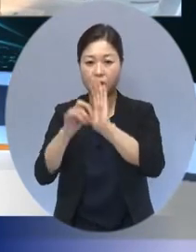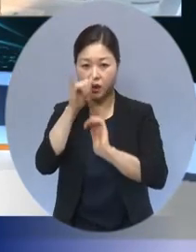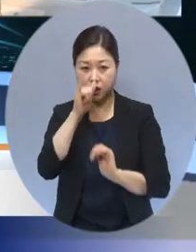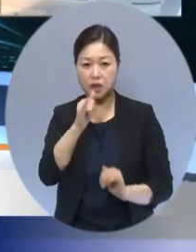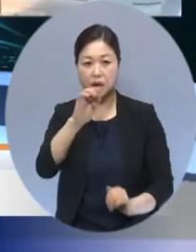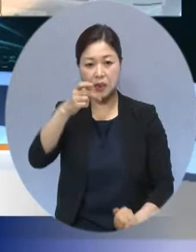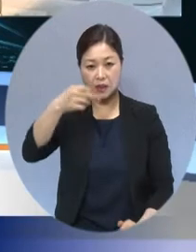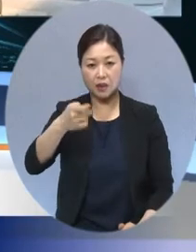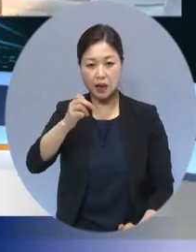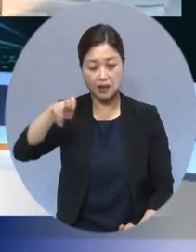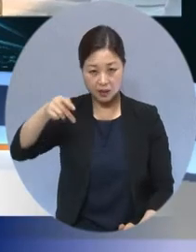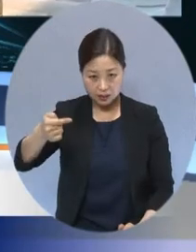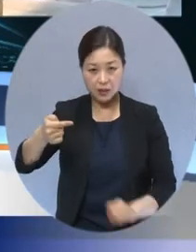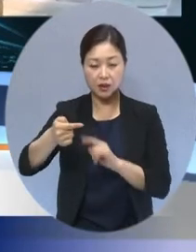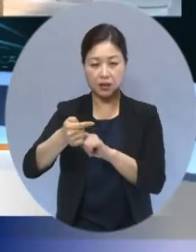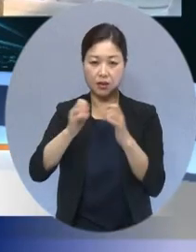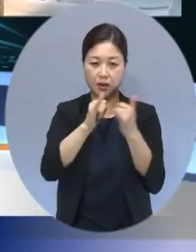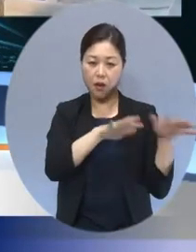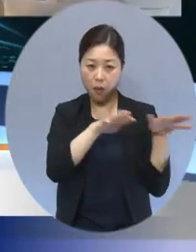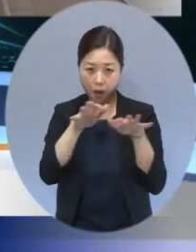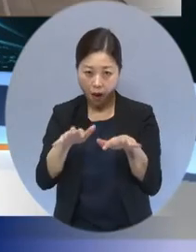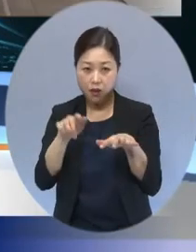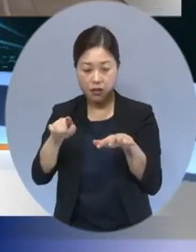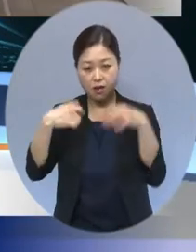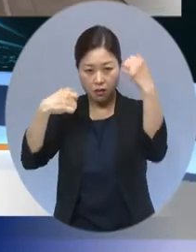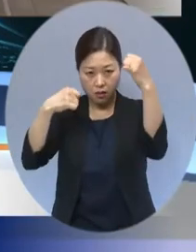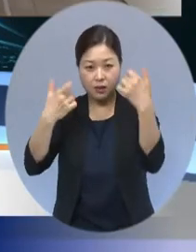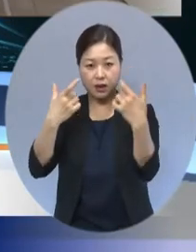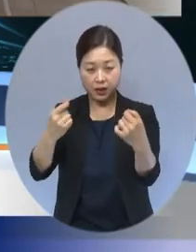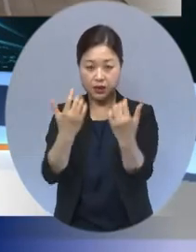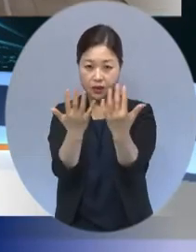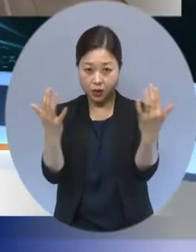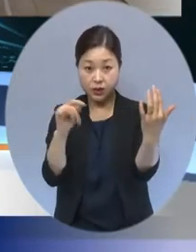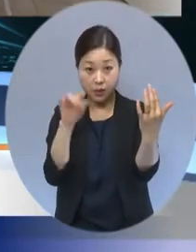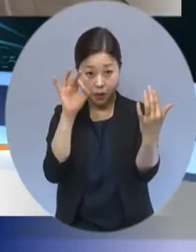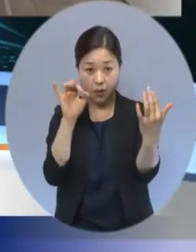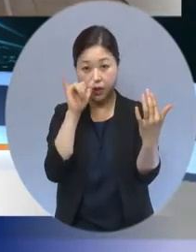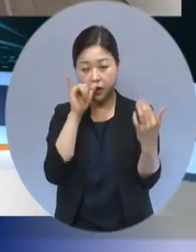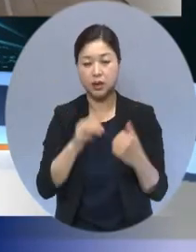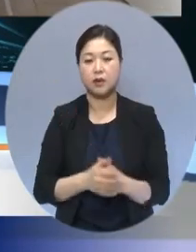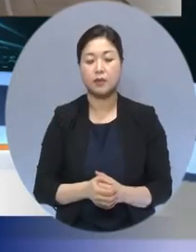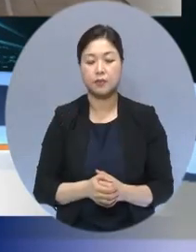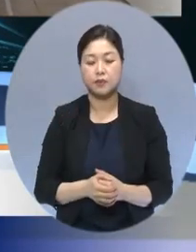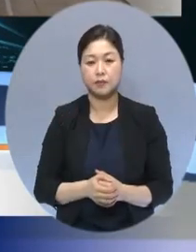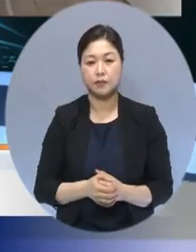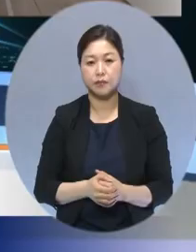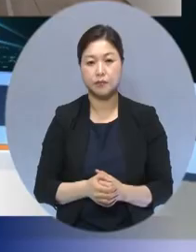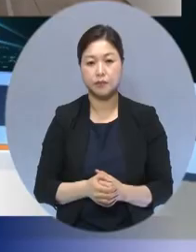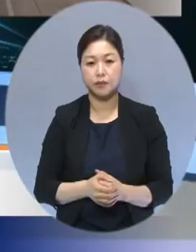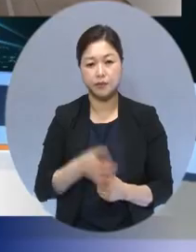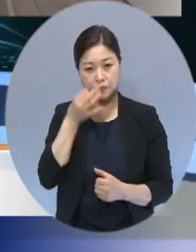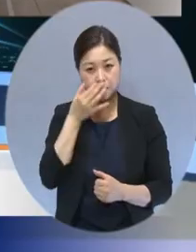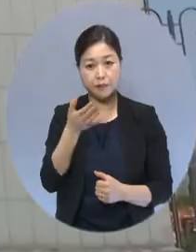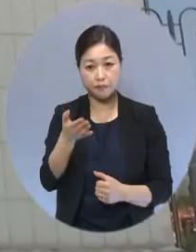아트로 관람객들에게 한 편의 연극 같은 전시를 선보이는데요. 최정은 기자가